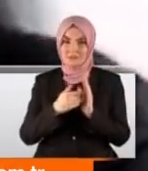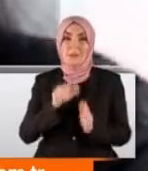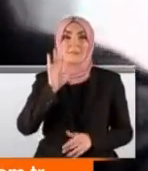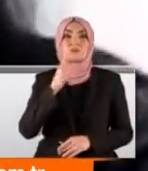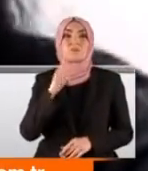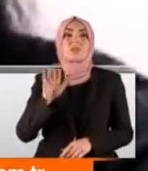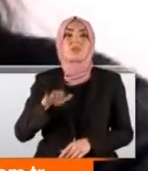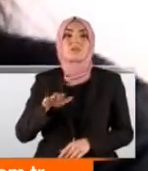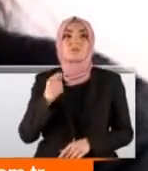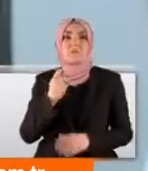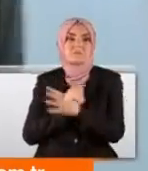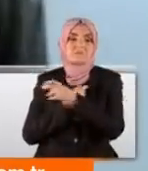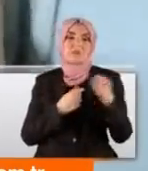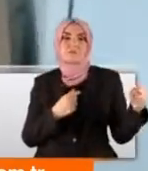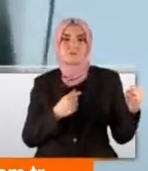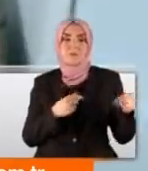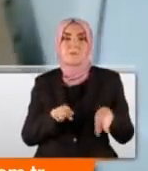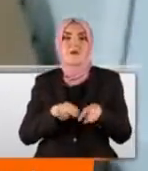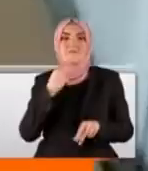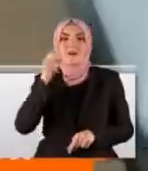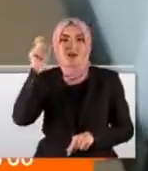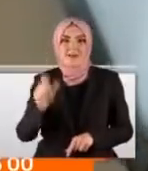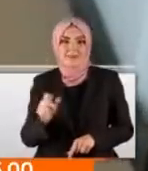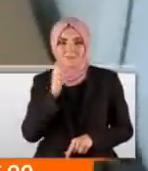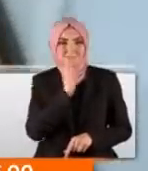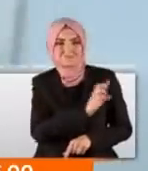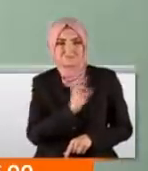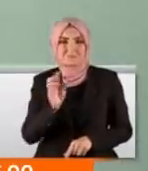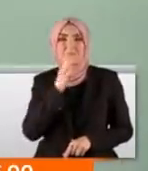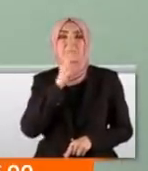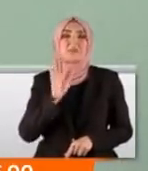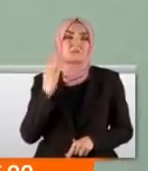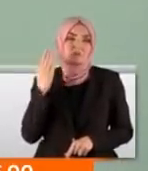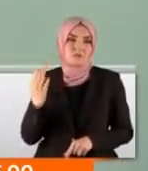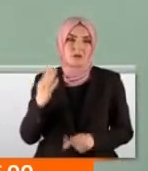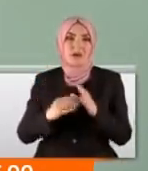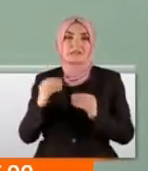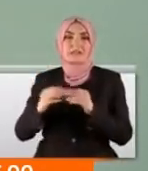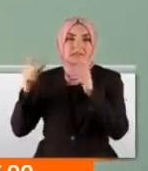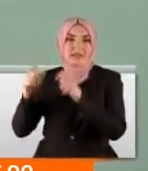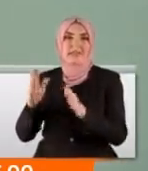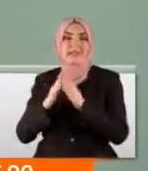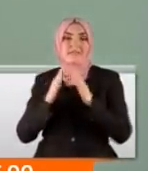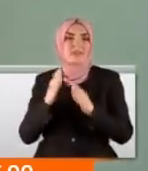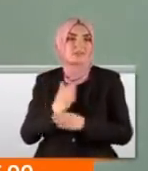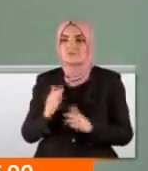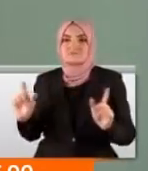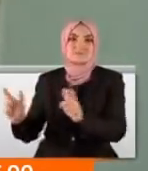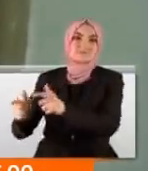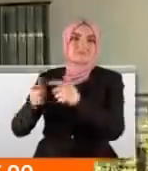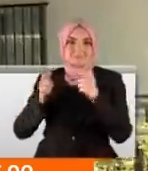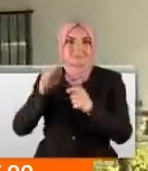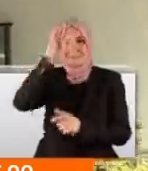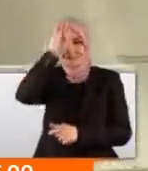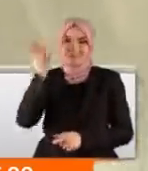almıştı. Merve Seyhan dolandırıldığından habersiz Adana'daki evini toplamış, İstanbul'un yolunu tutmaya hazırlanıyordu. Yeni ev heyecanı